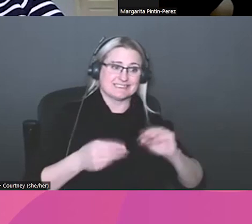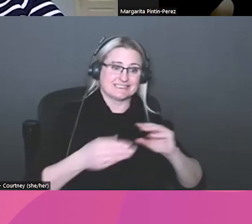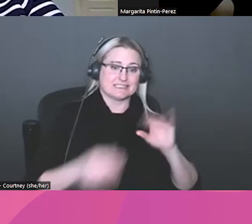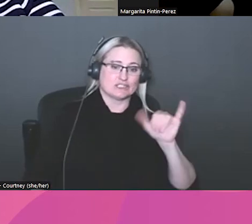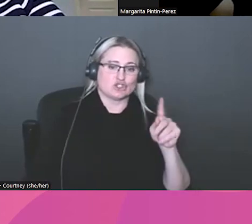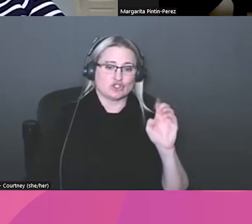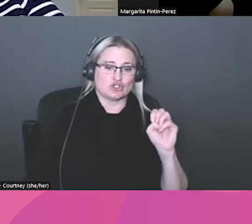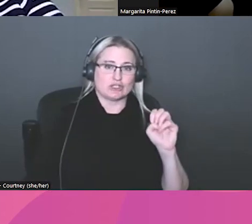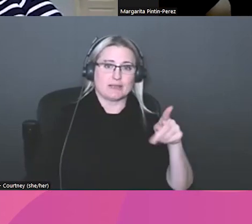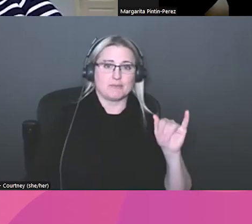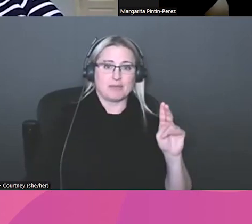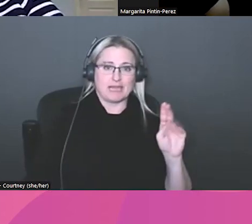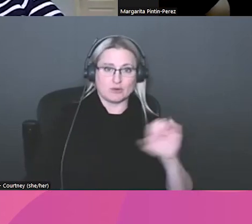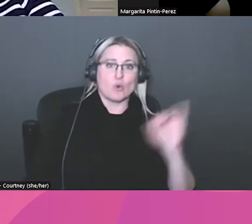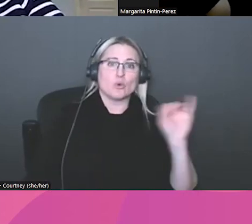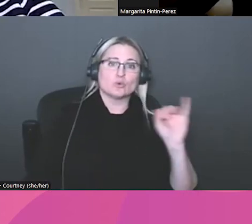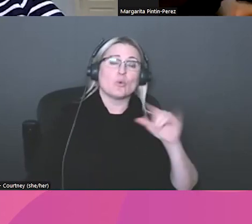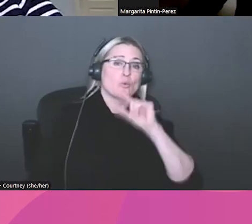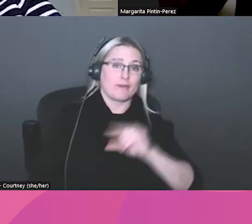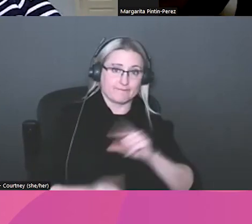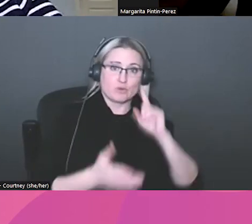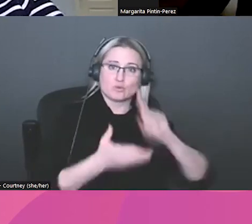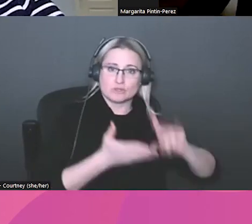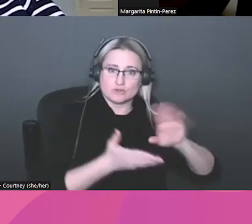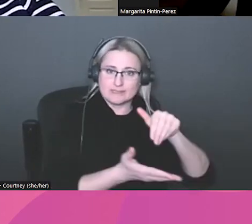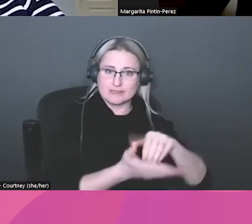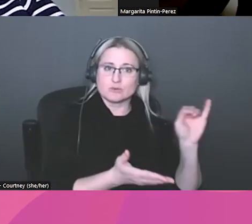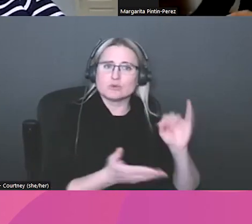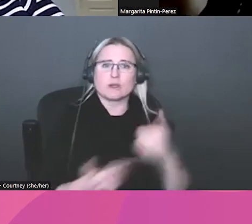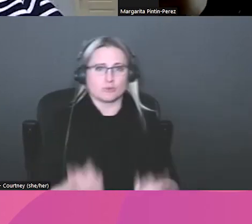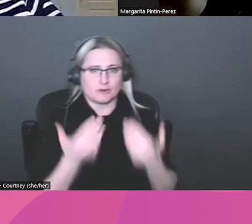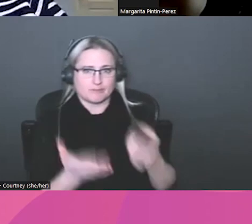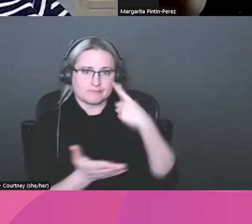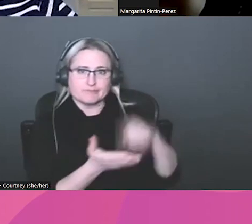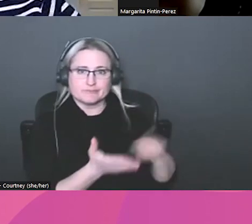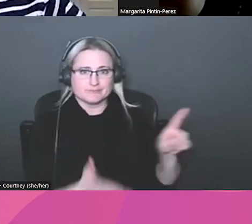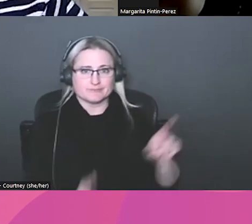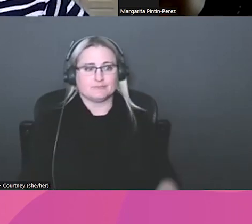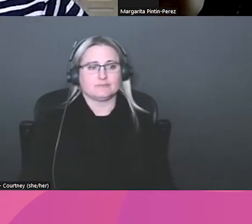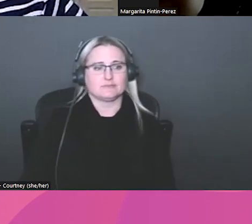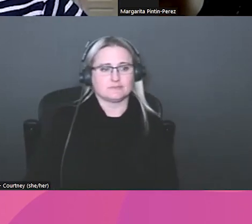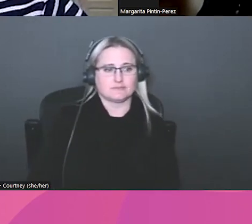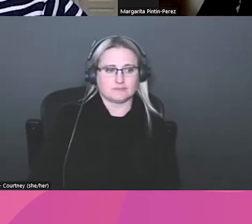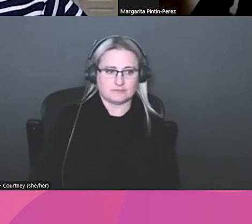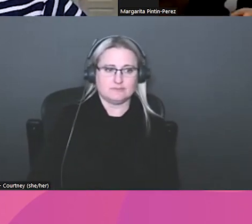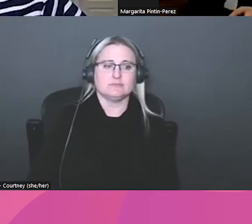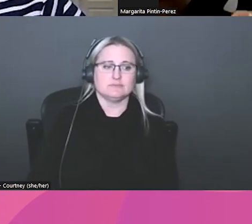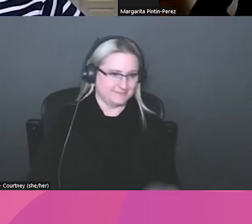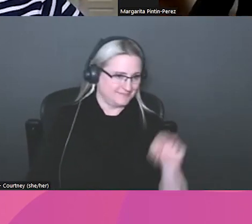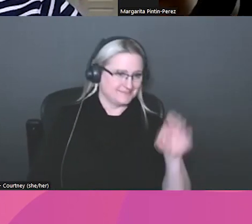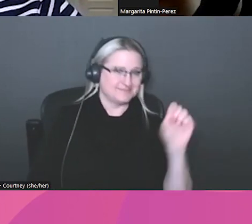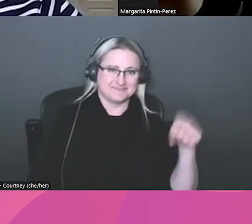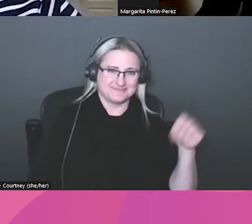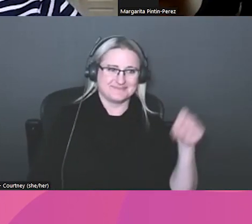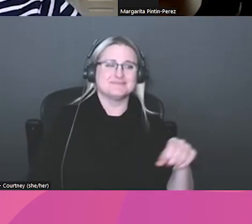il y a certaines personnes qui sont en train d'étudier ce domaine. Je crois qu'elles fréquentent Guelph et je les recommande.